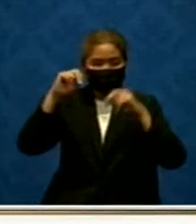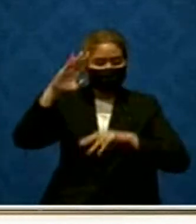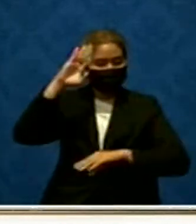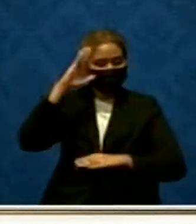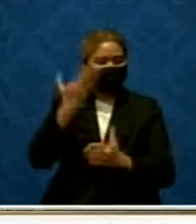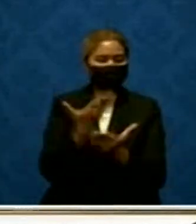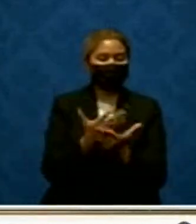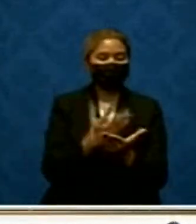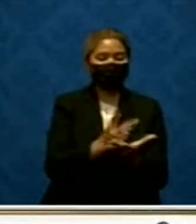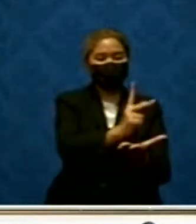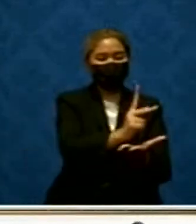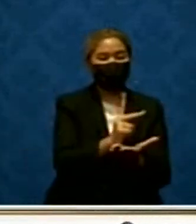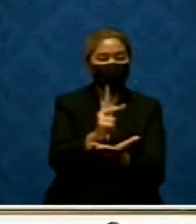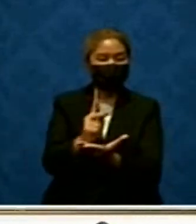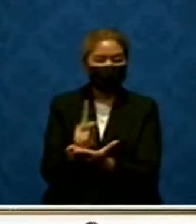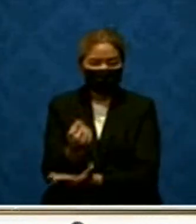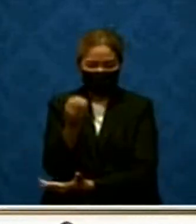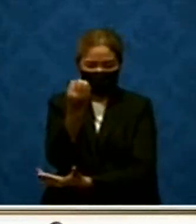ศพษฐานท ก ครับ